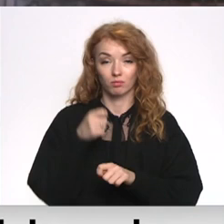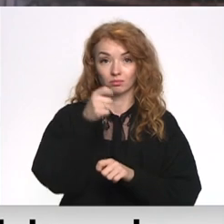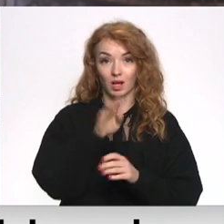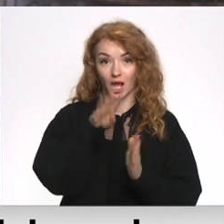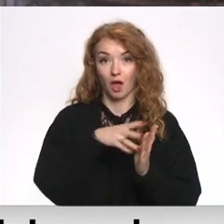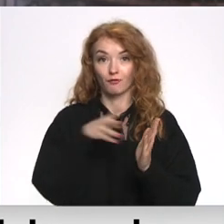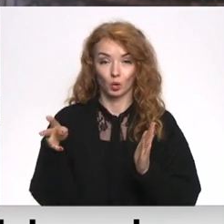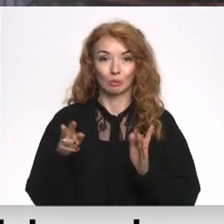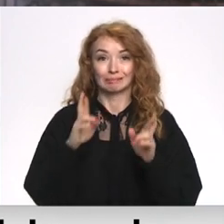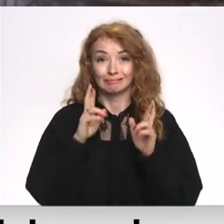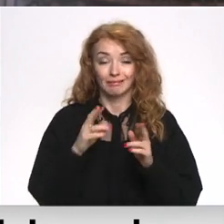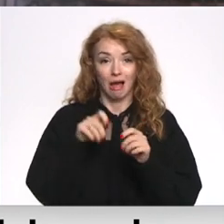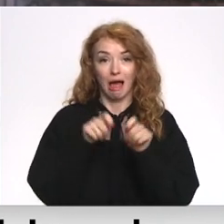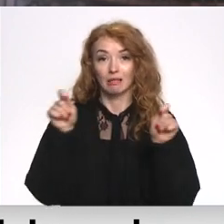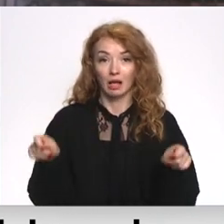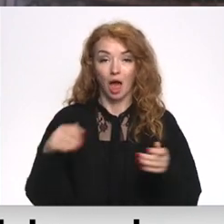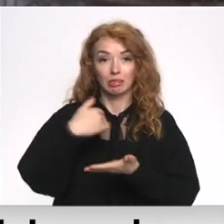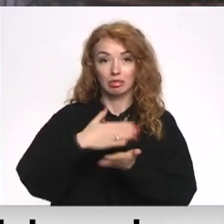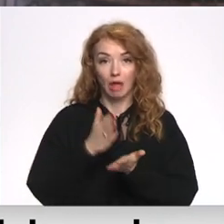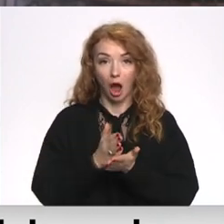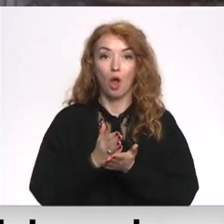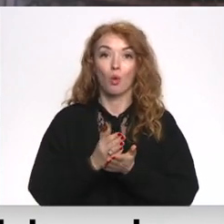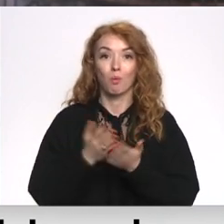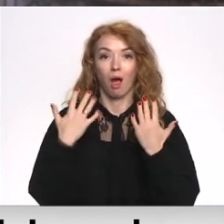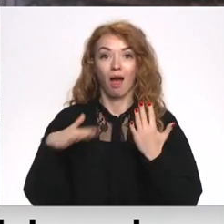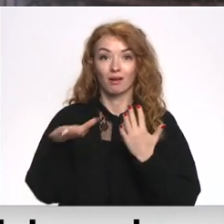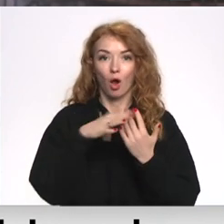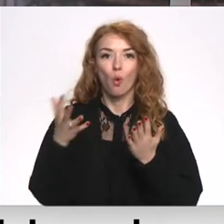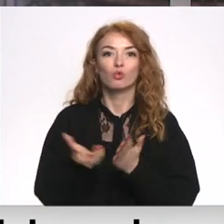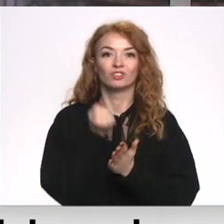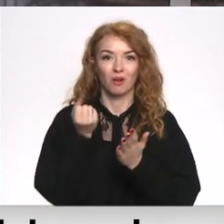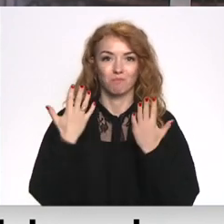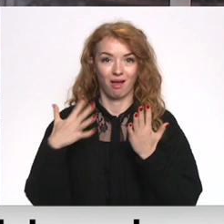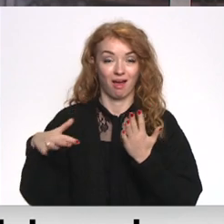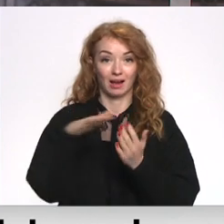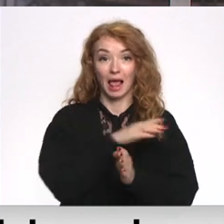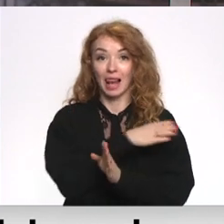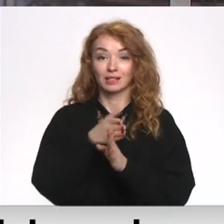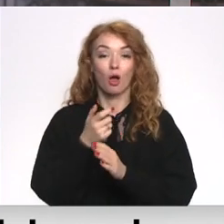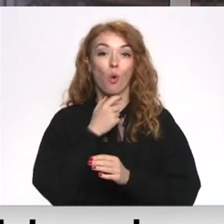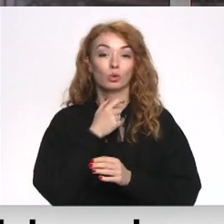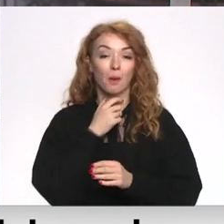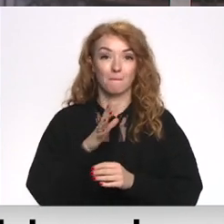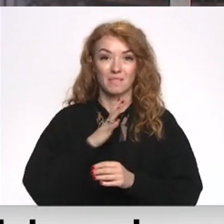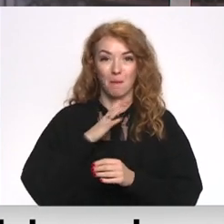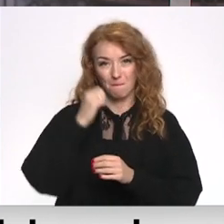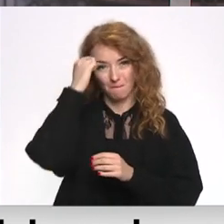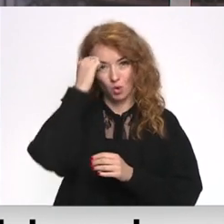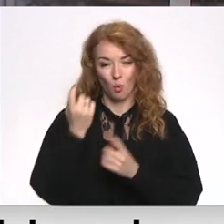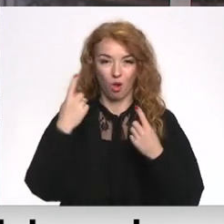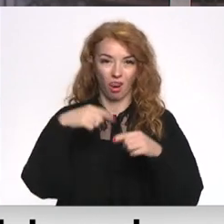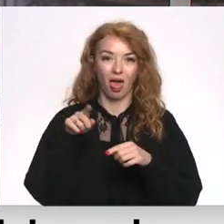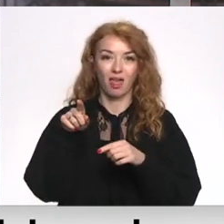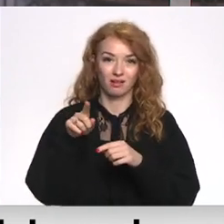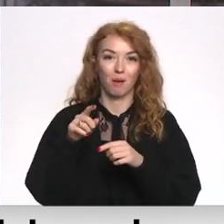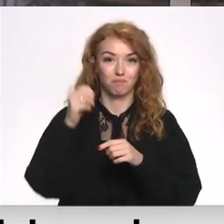cerības agrāk atvērt gājējiem daļu no Uzvaras parka Rīgā. Vietā, kur līdz šī gada augustam slējās padomju laika piemineklis, turpinās